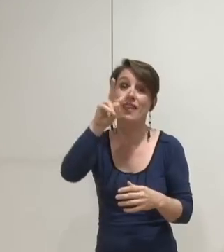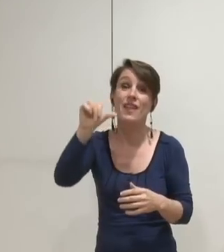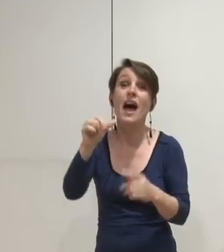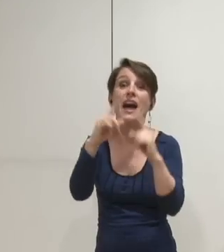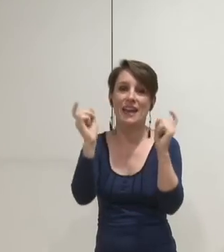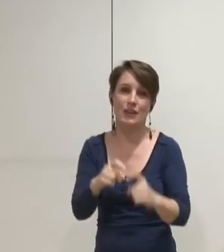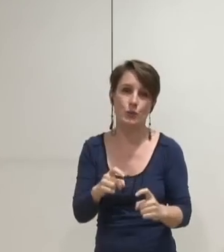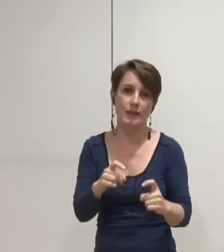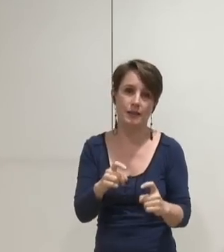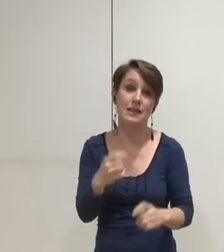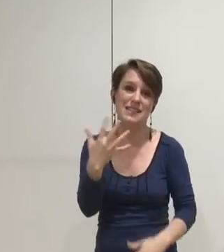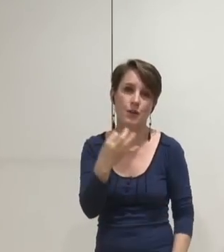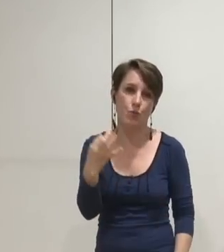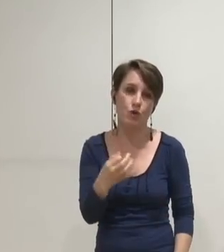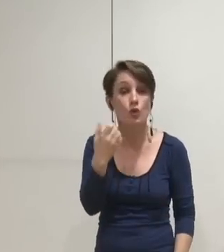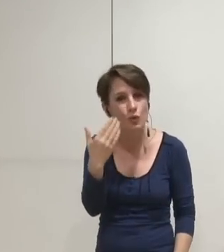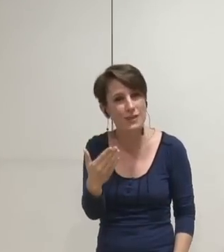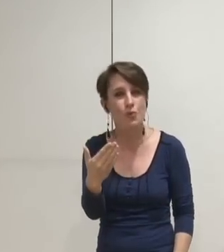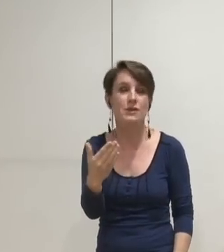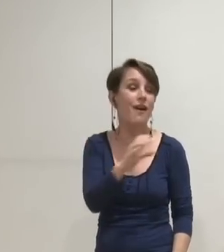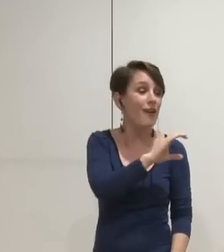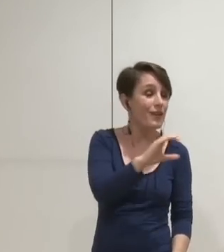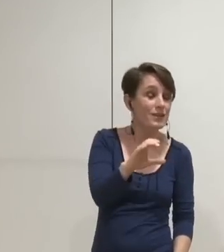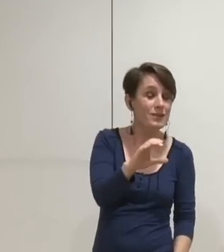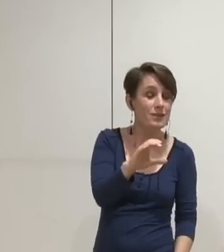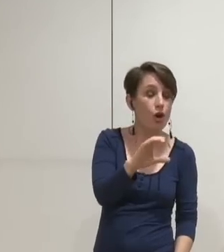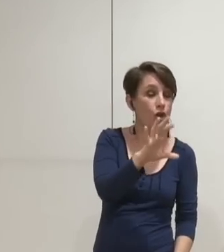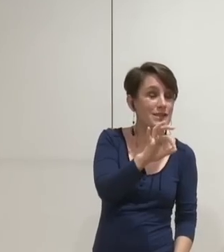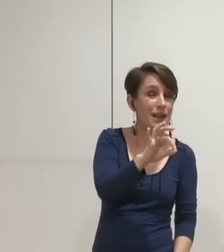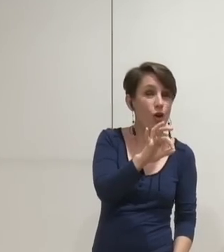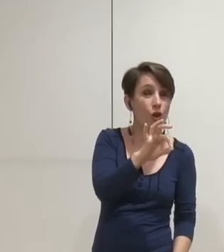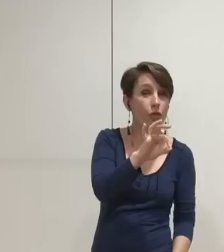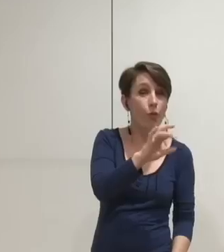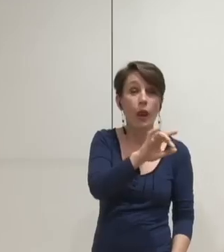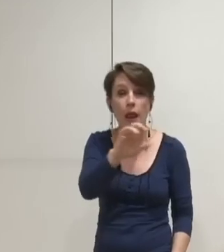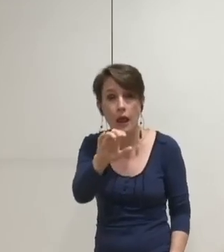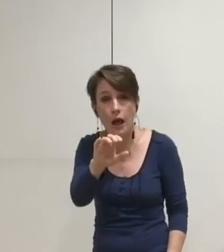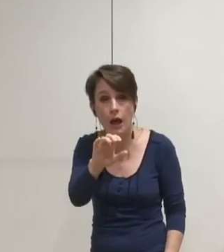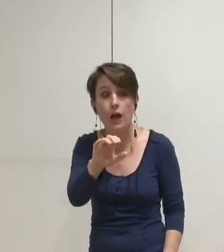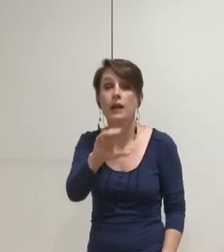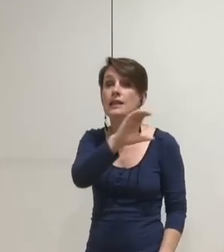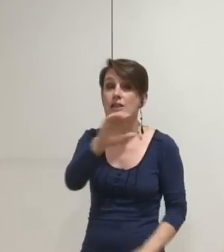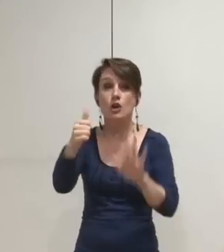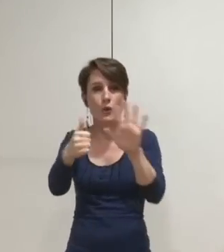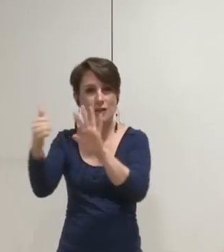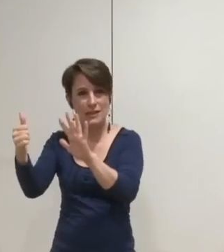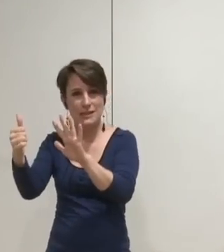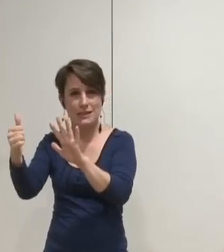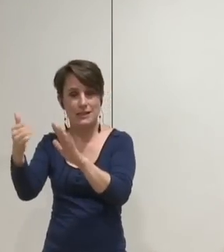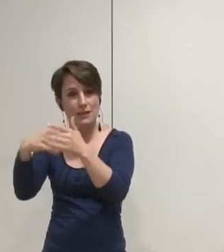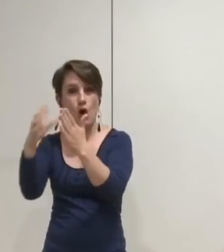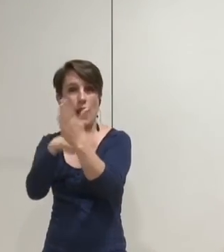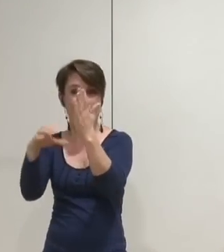réduit bah c'est ça qui explique la différence entre les 150 et des patates et les 160 qui sont dans la